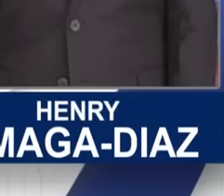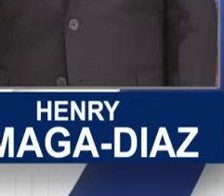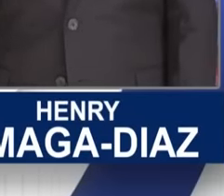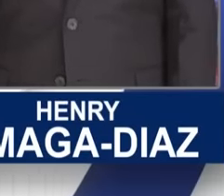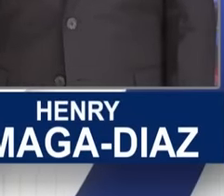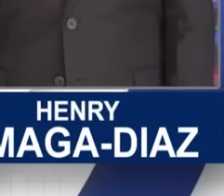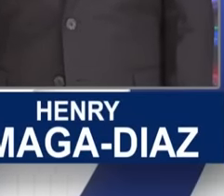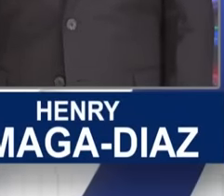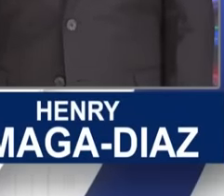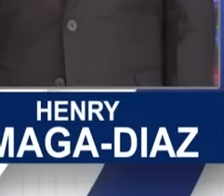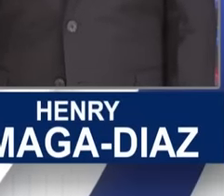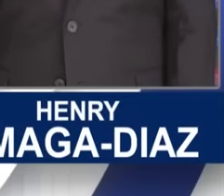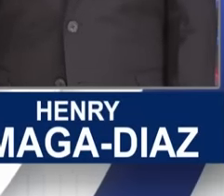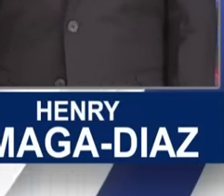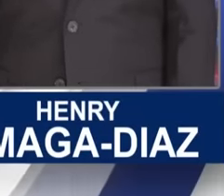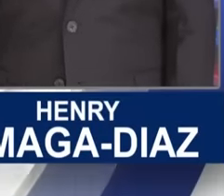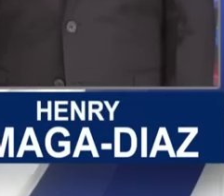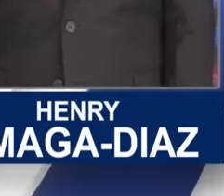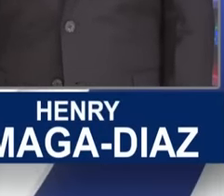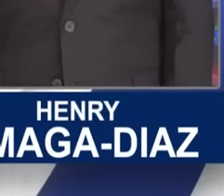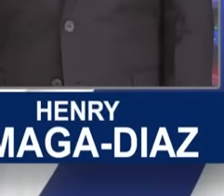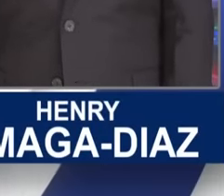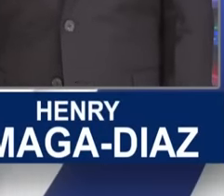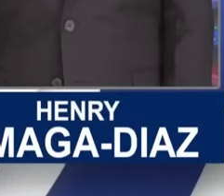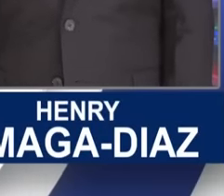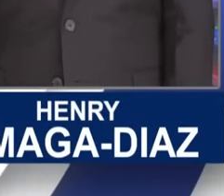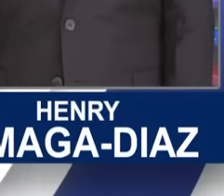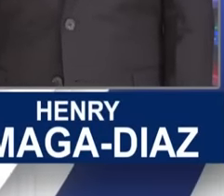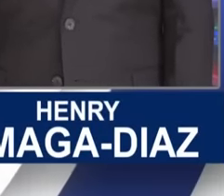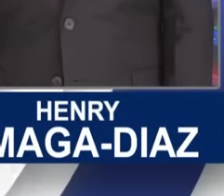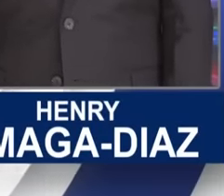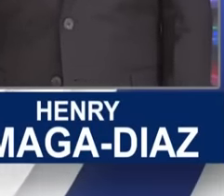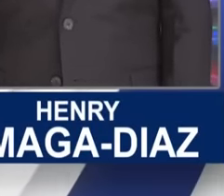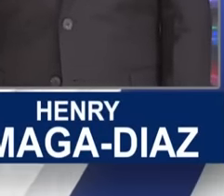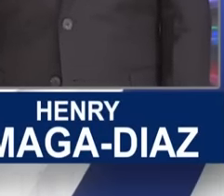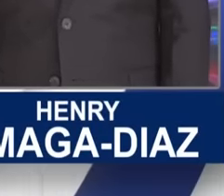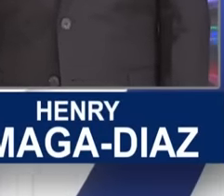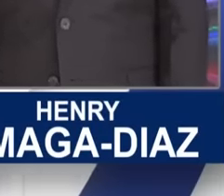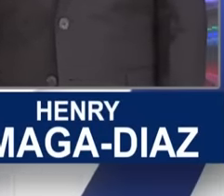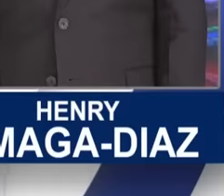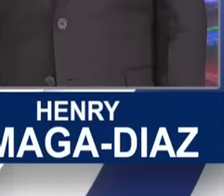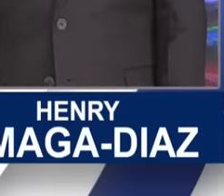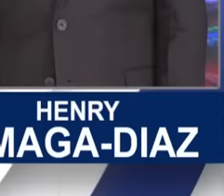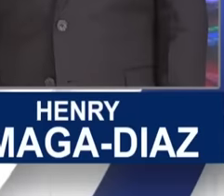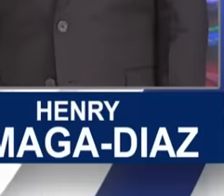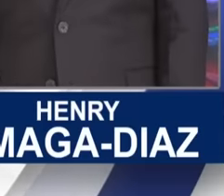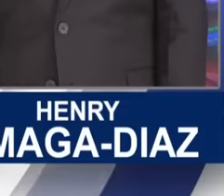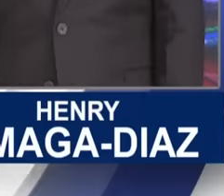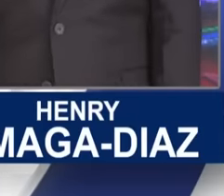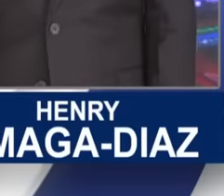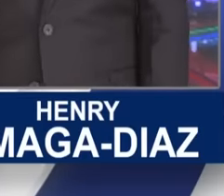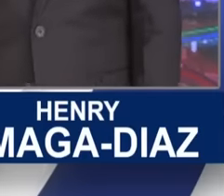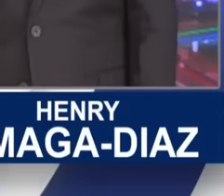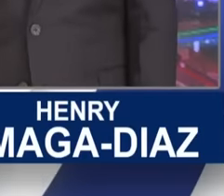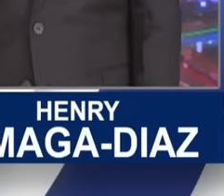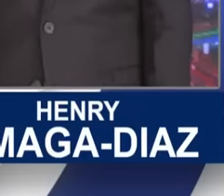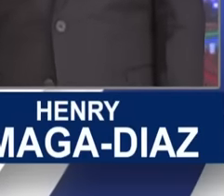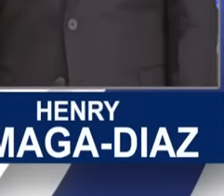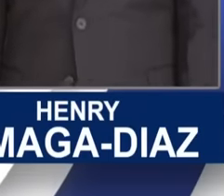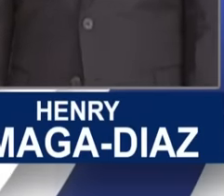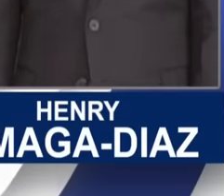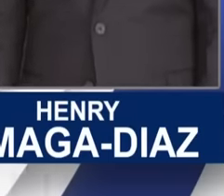Magandang gabi, bayan. Pasintabi po at paalala lang sa nagabayan ang mga batang nakatutok ngayon sa